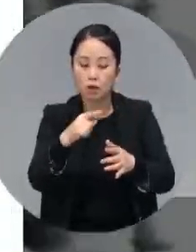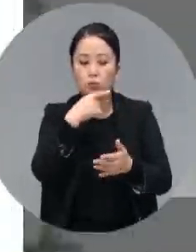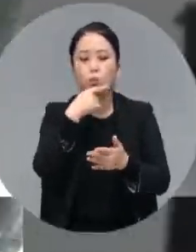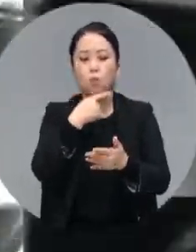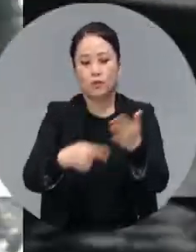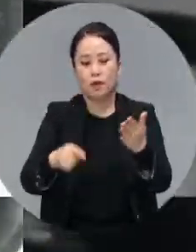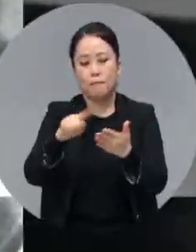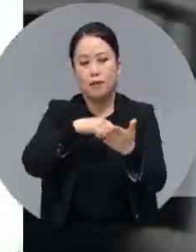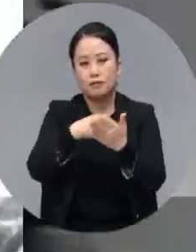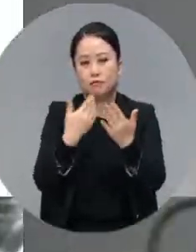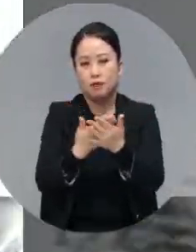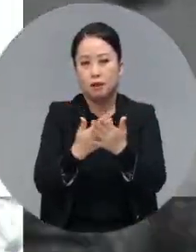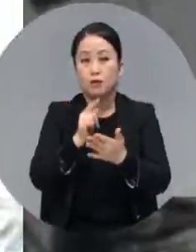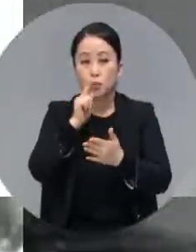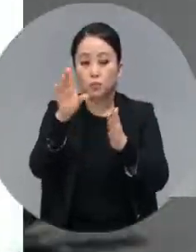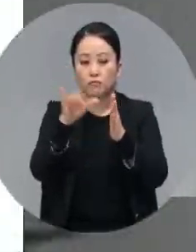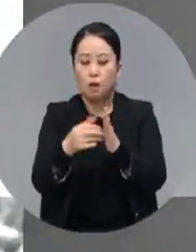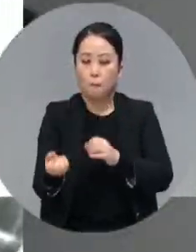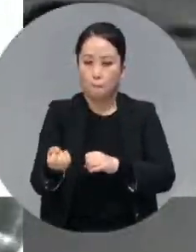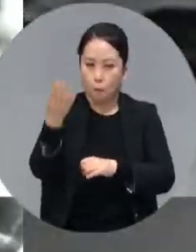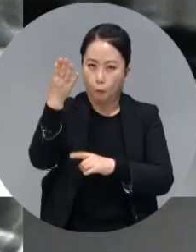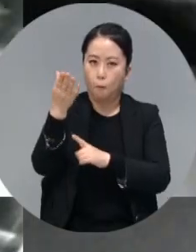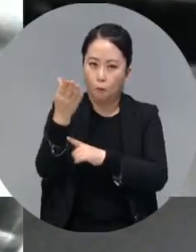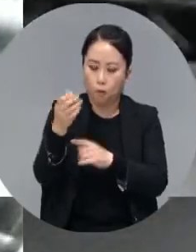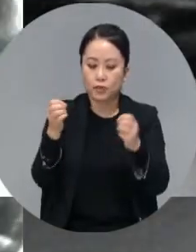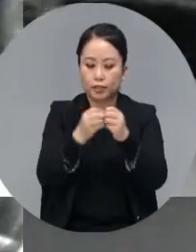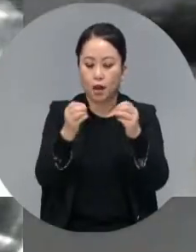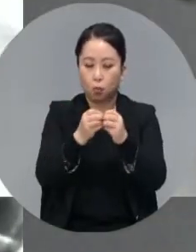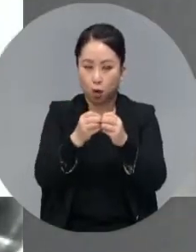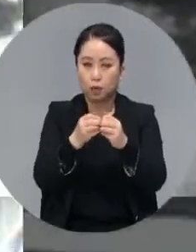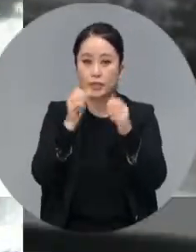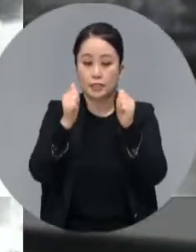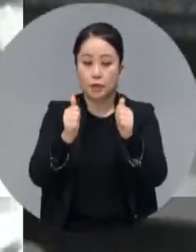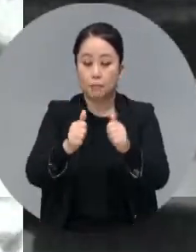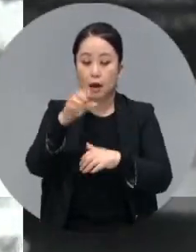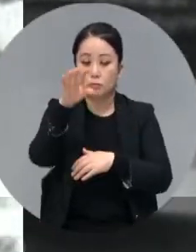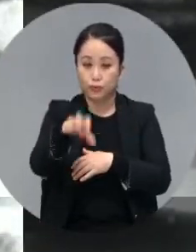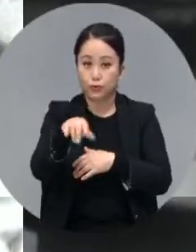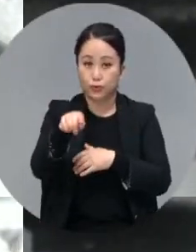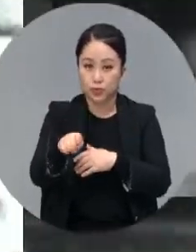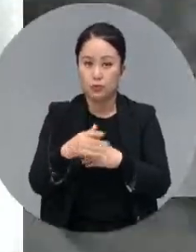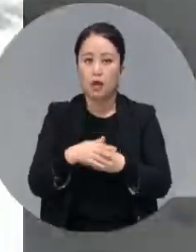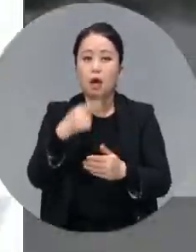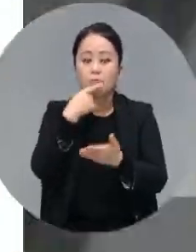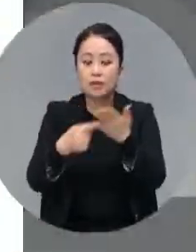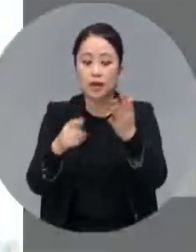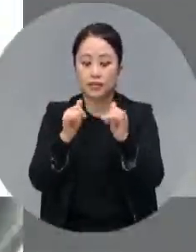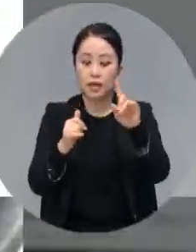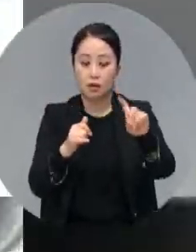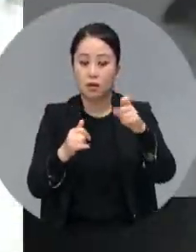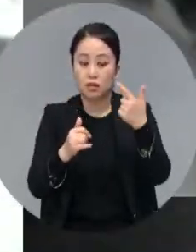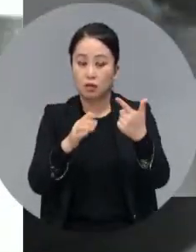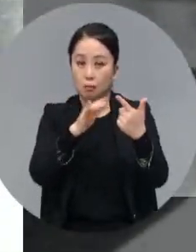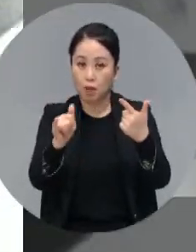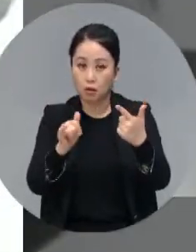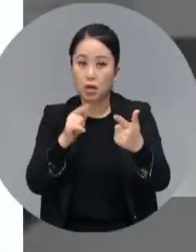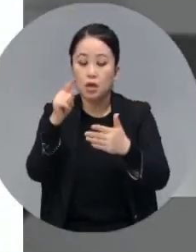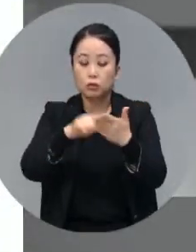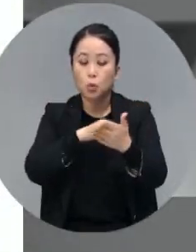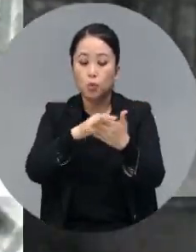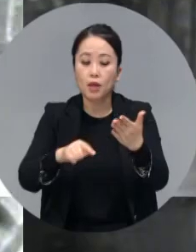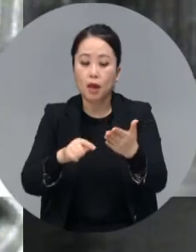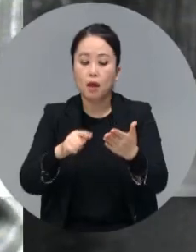승소했습니다. 부산고법 창원재판부 제1민사부는 부마항쟁 피해자 16명이 제기한 손해배상